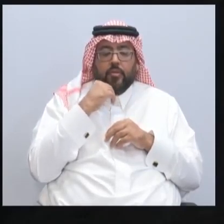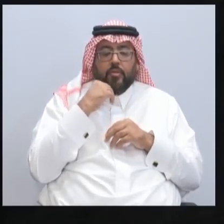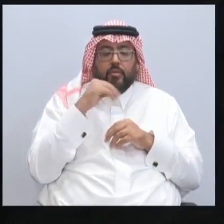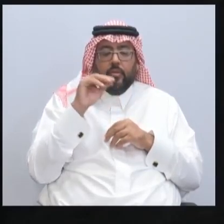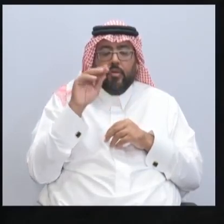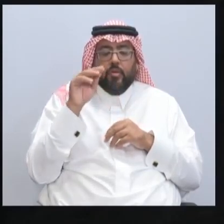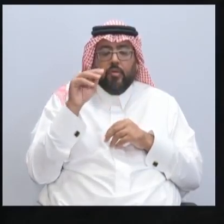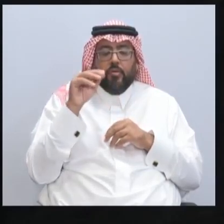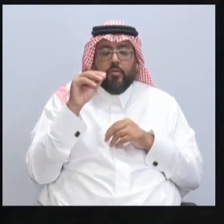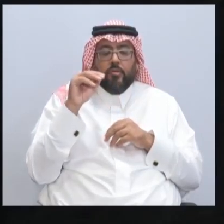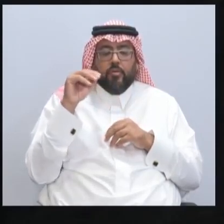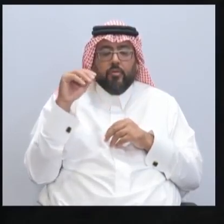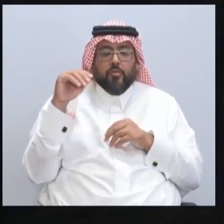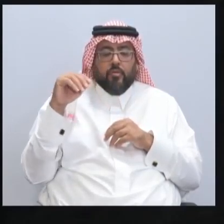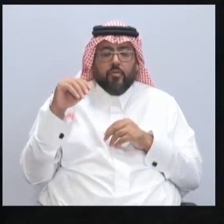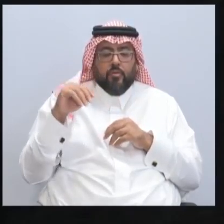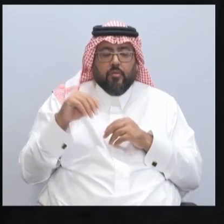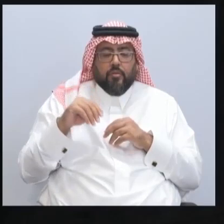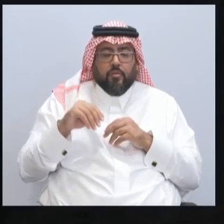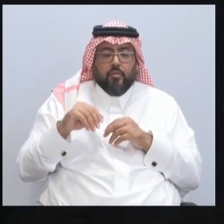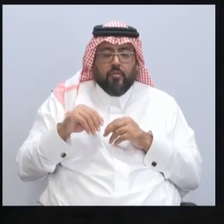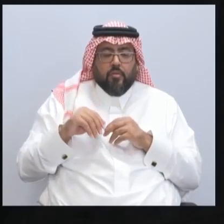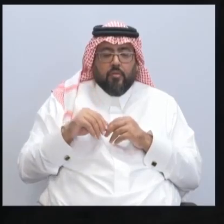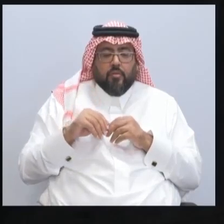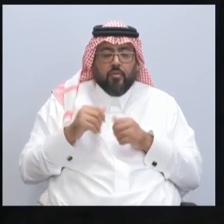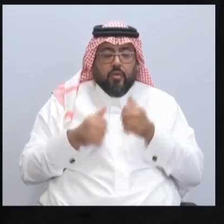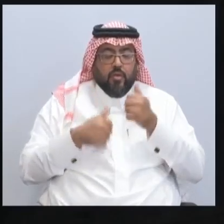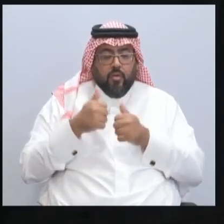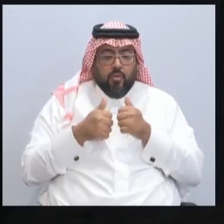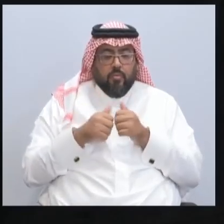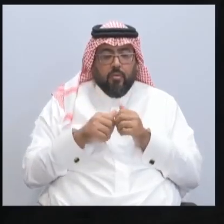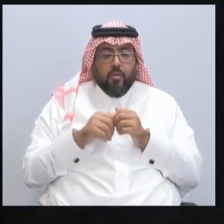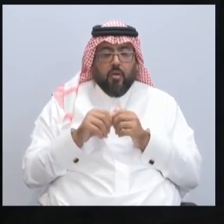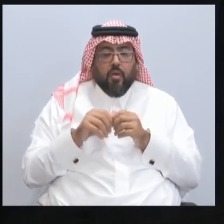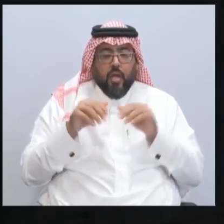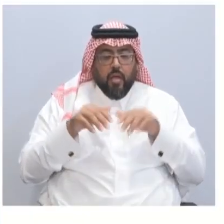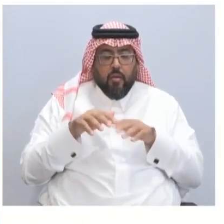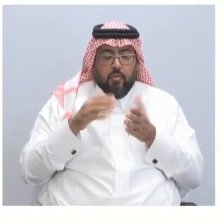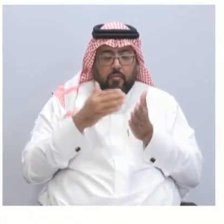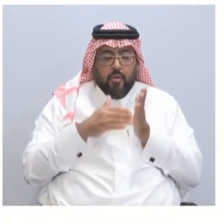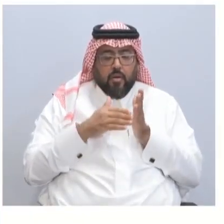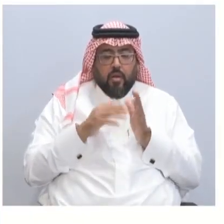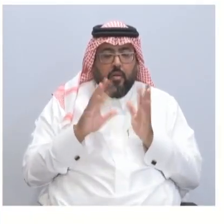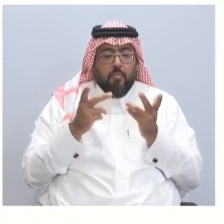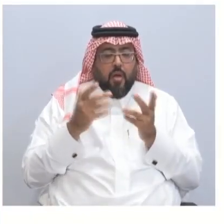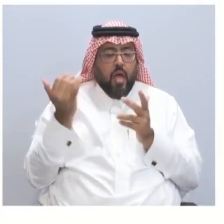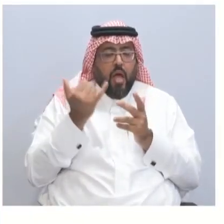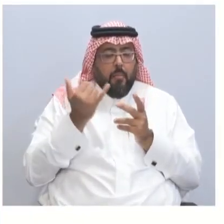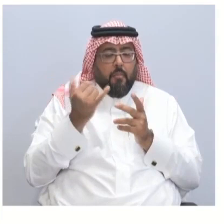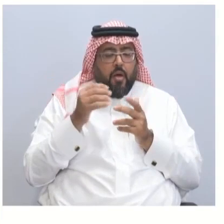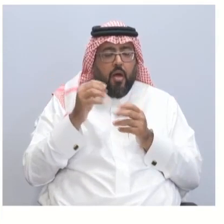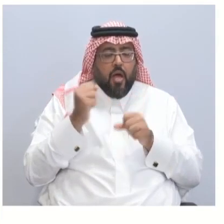من انتاج التمور تقويم مرحل اذكر اهم